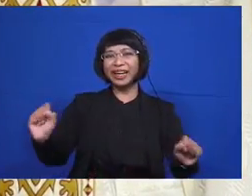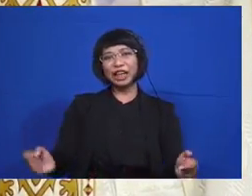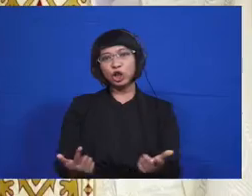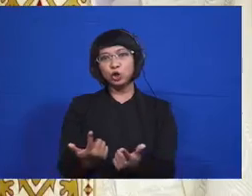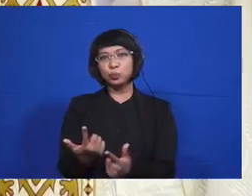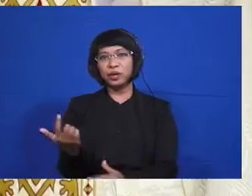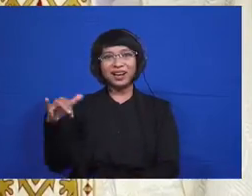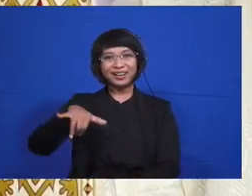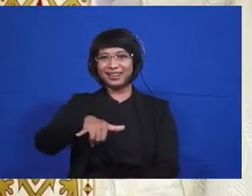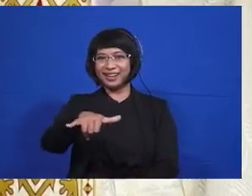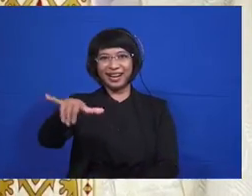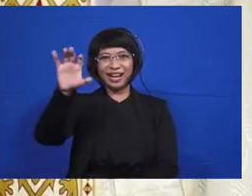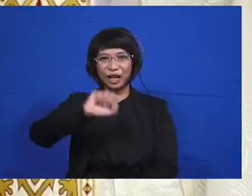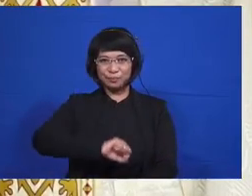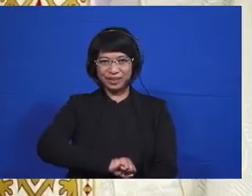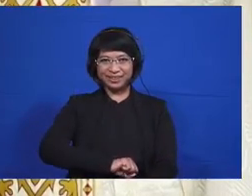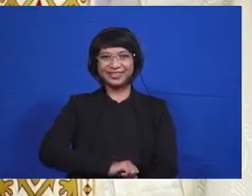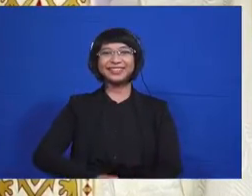hidup yang kekal.